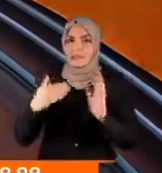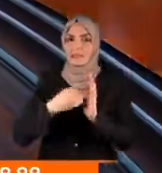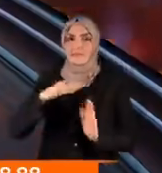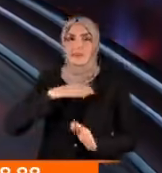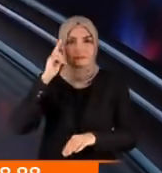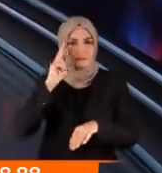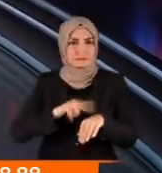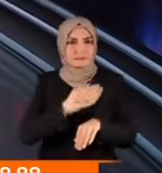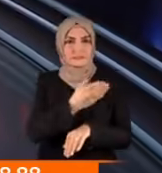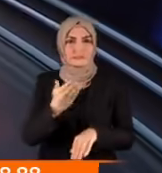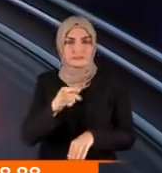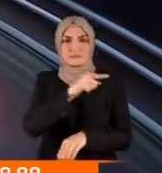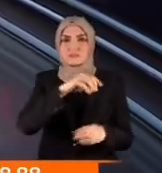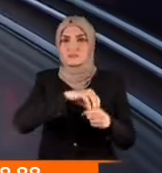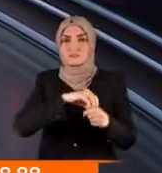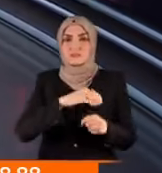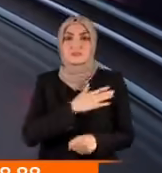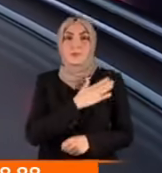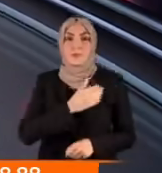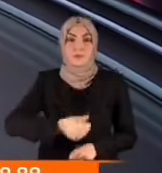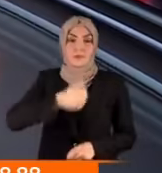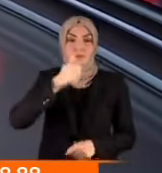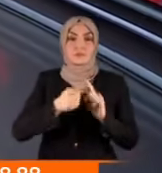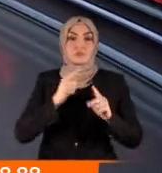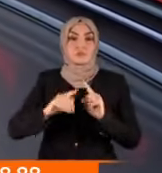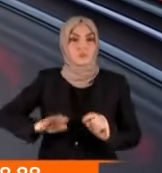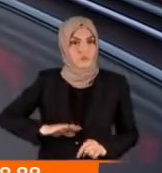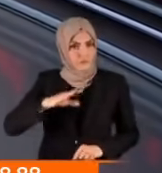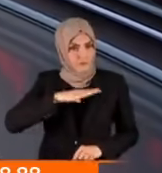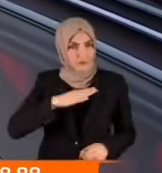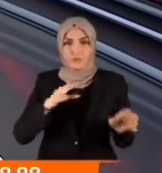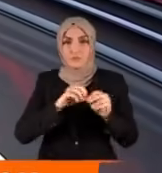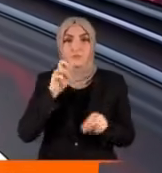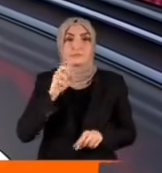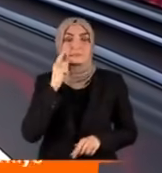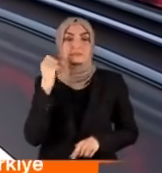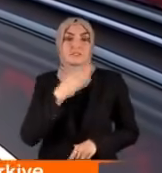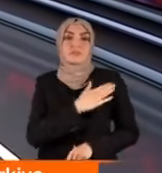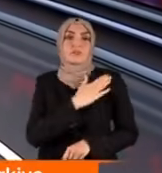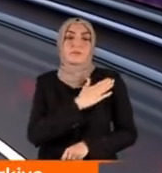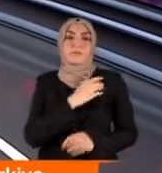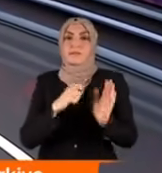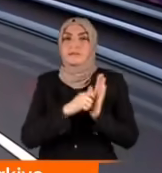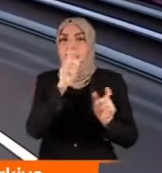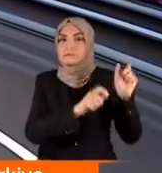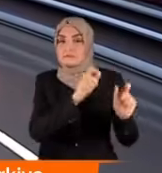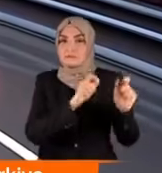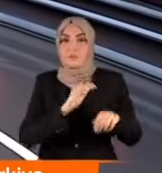ekledi hatırlayacaksınız Partisi Genel Başkanı Kemal Kılıçdaroğlu'nun da bulunduğu 8